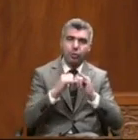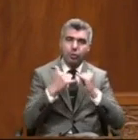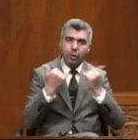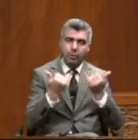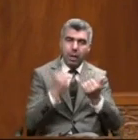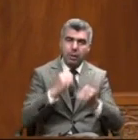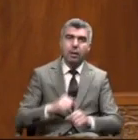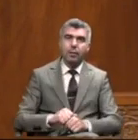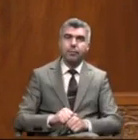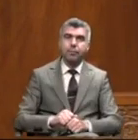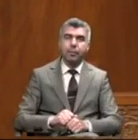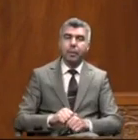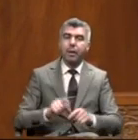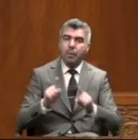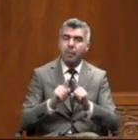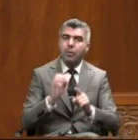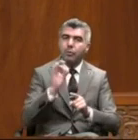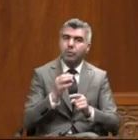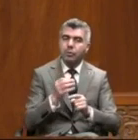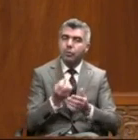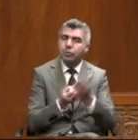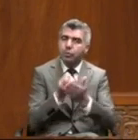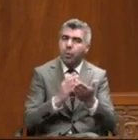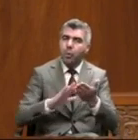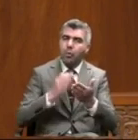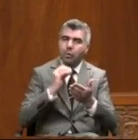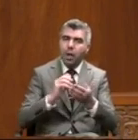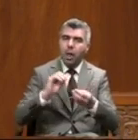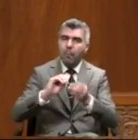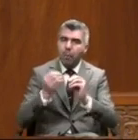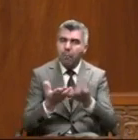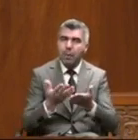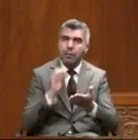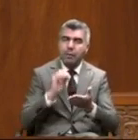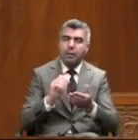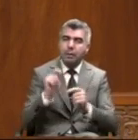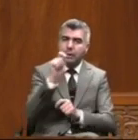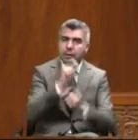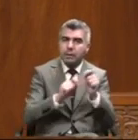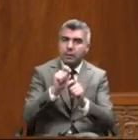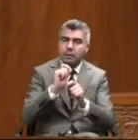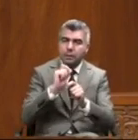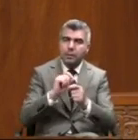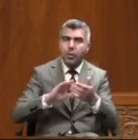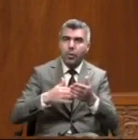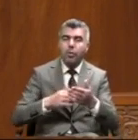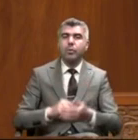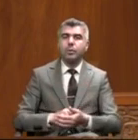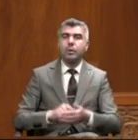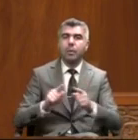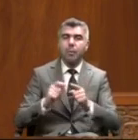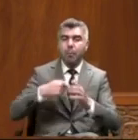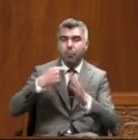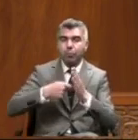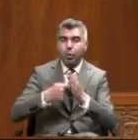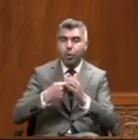اللي هو فرصه لعرض كل المعطيات المرتبطه بالاطار نؤسس فيه لهذا